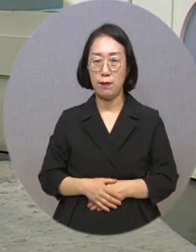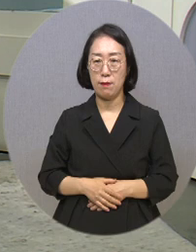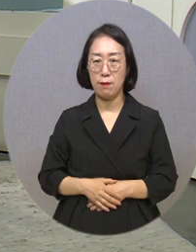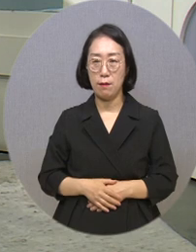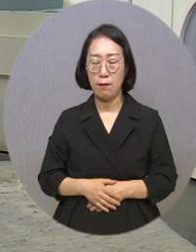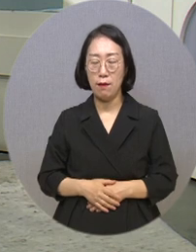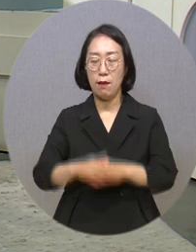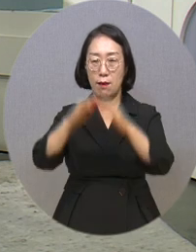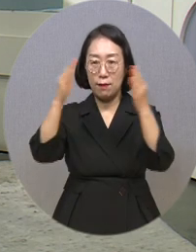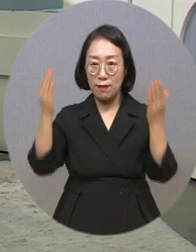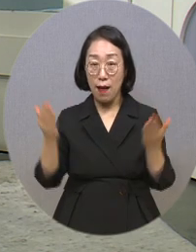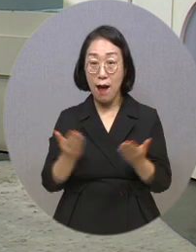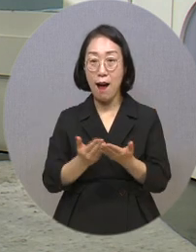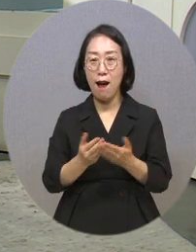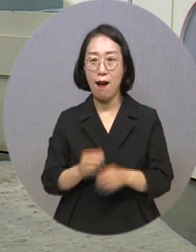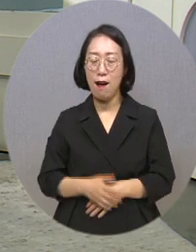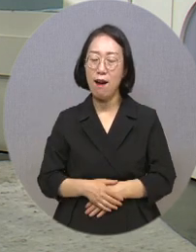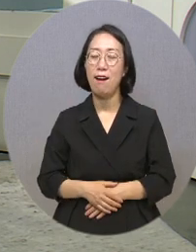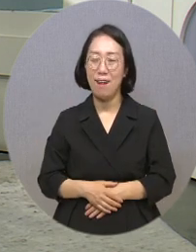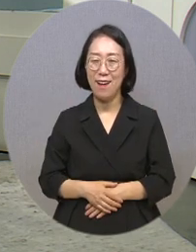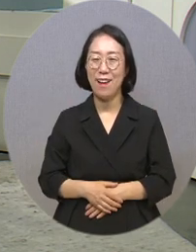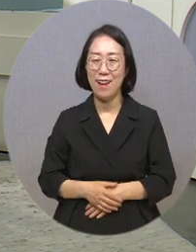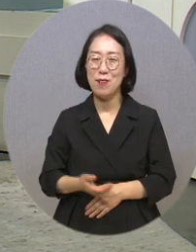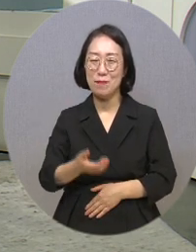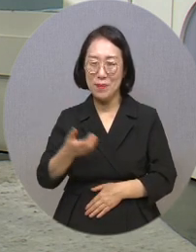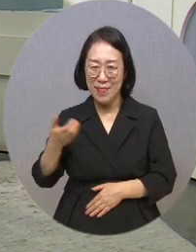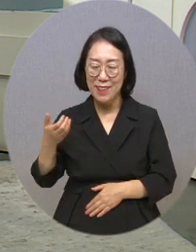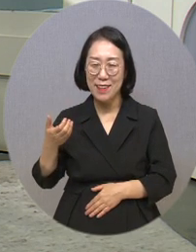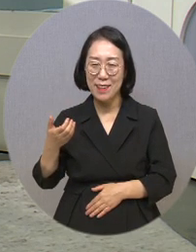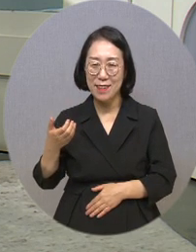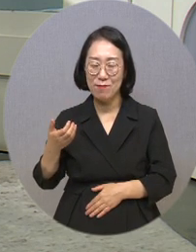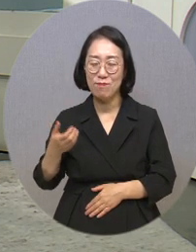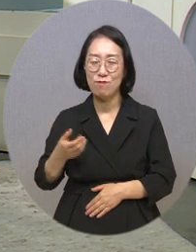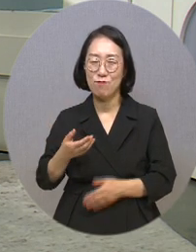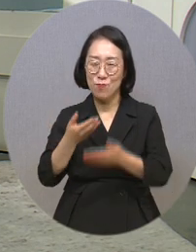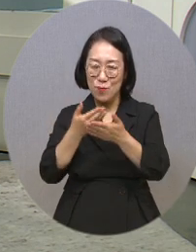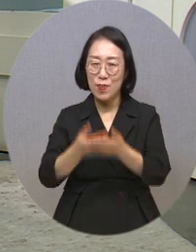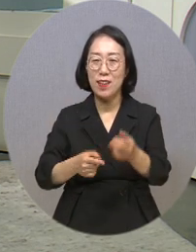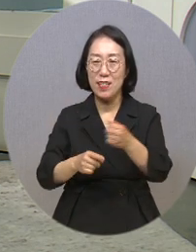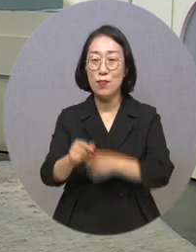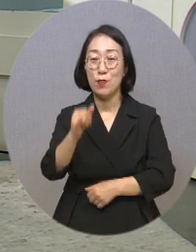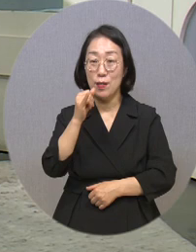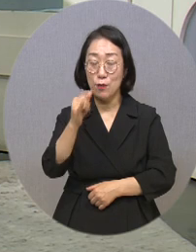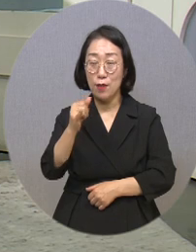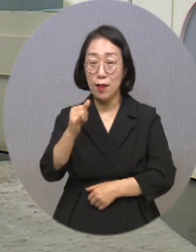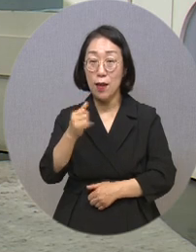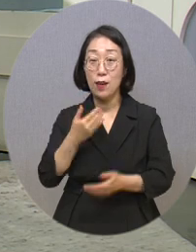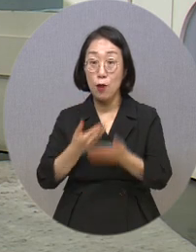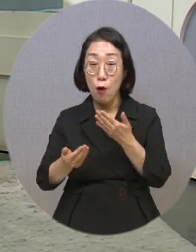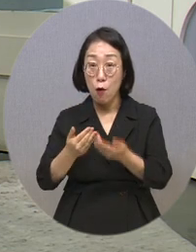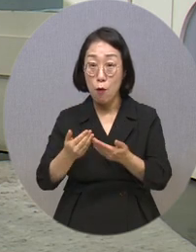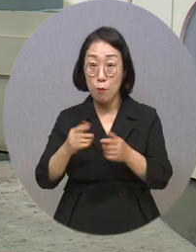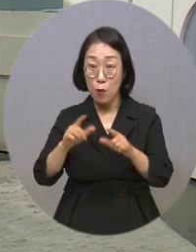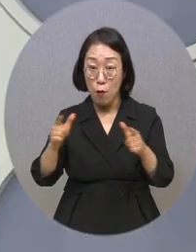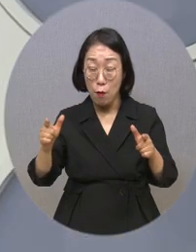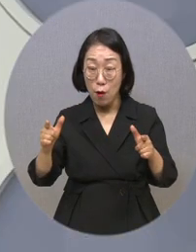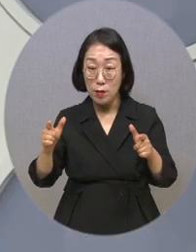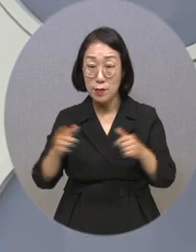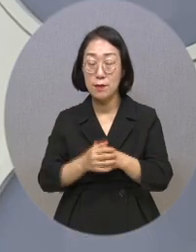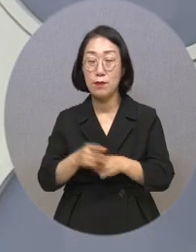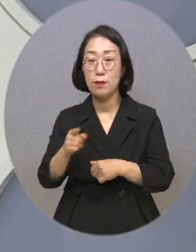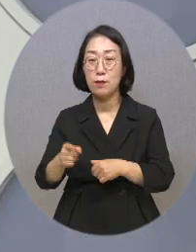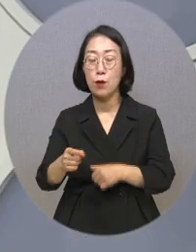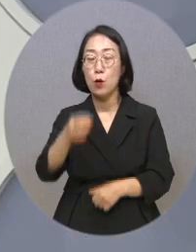그게 다 예정돼 있던 게 아닌가 하는 사람들도 있고요. 저로서는 하여간 그런 경험을 갖게 된 게 도움이 돼서